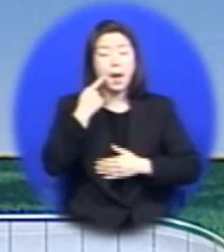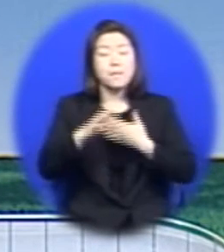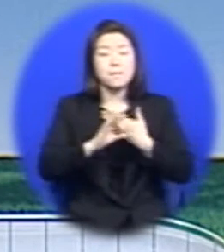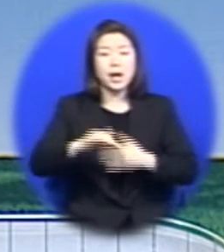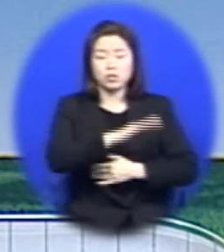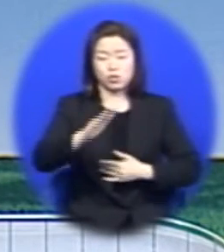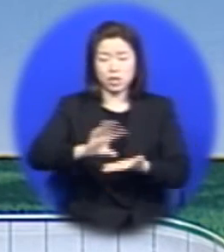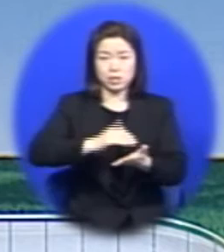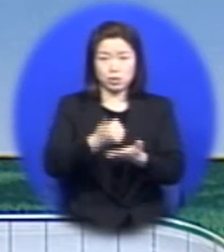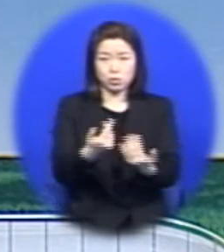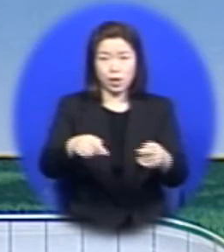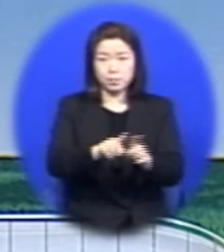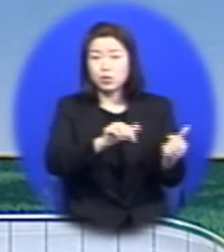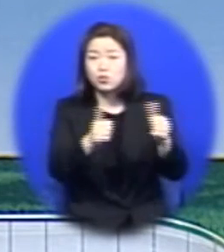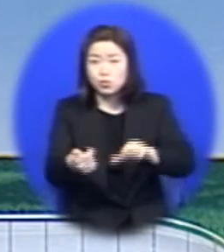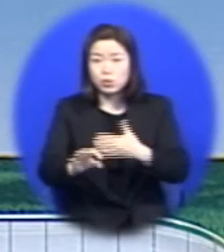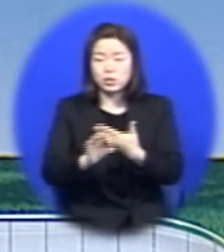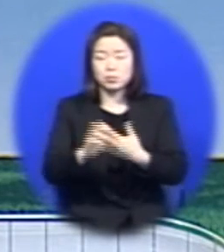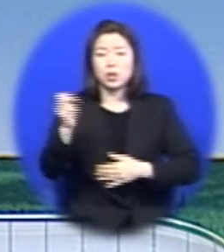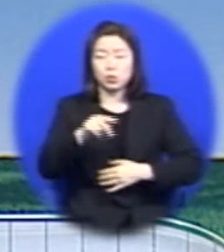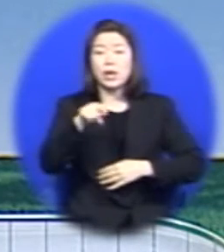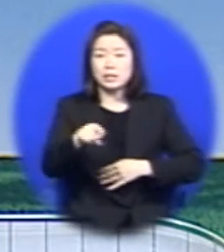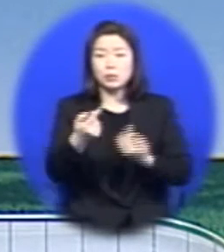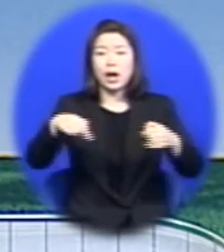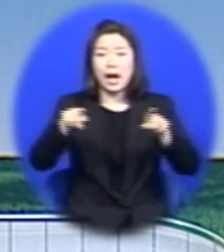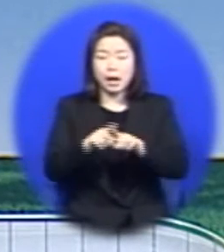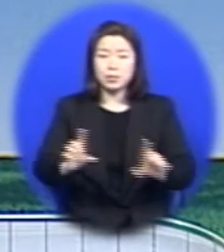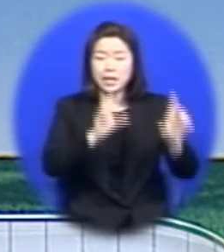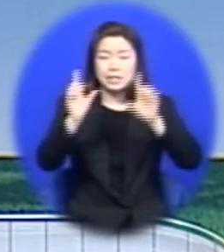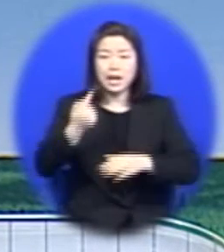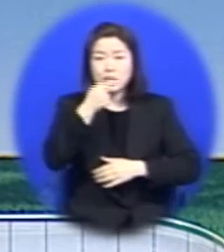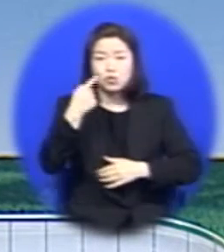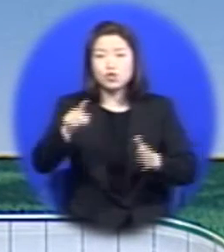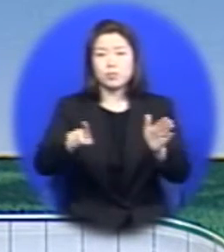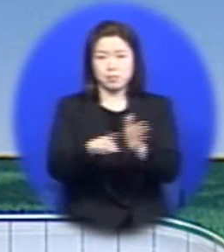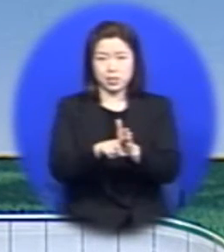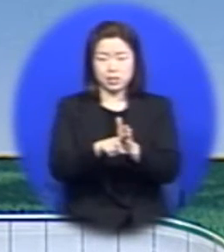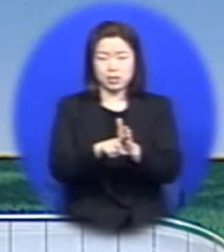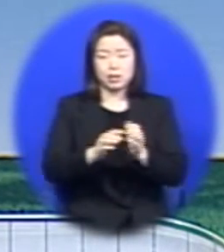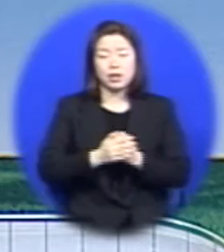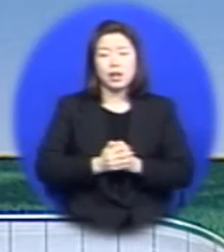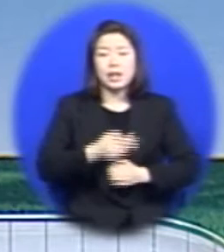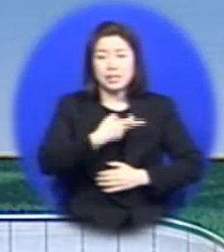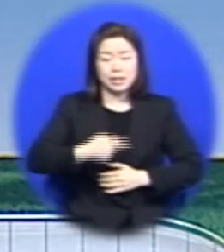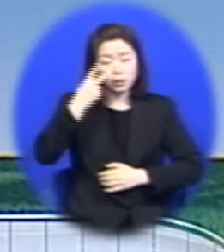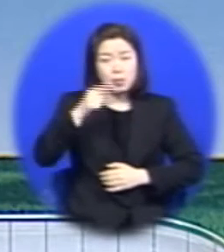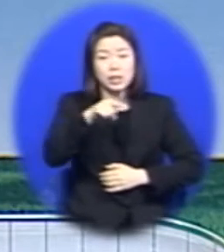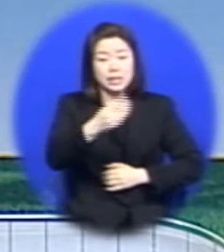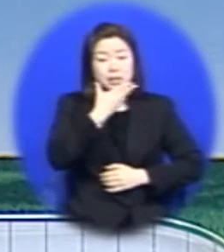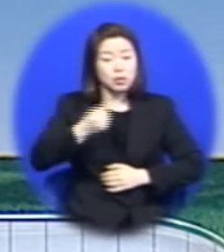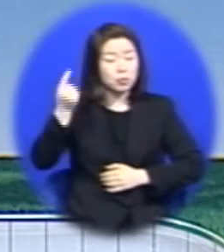그리스도와 함께 죽었으면 또한 그와 함께 살 줄을 믿느니 사도 바울은 진짜 이